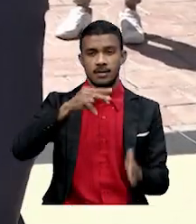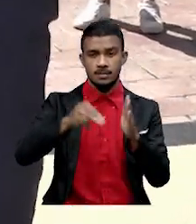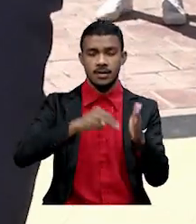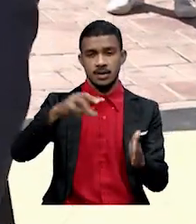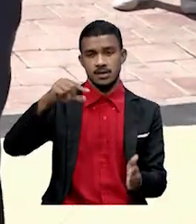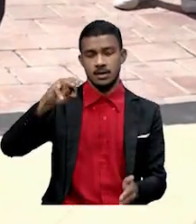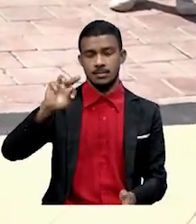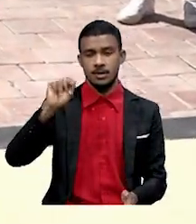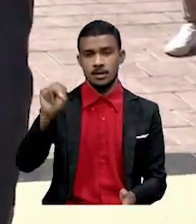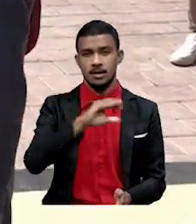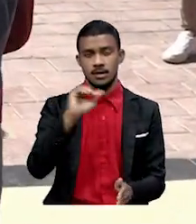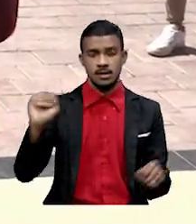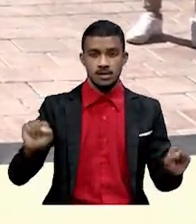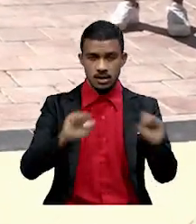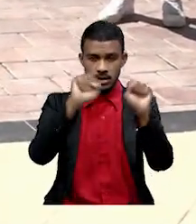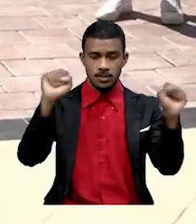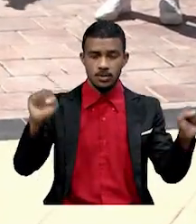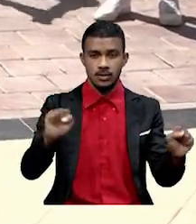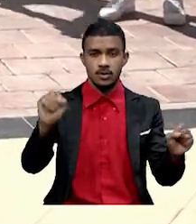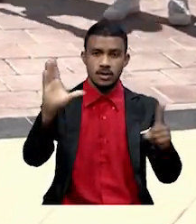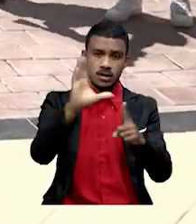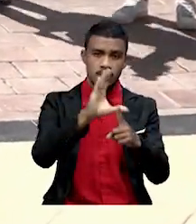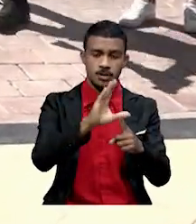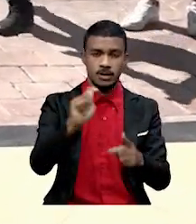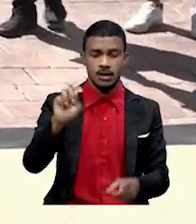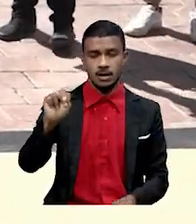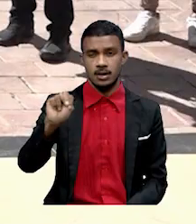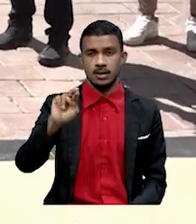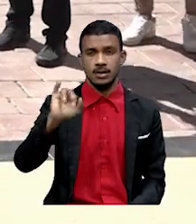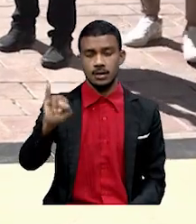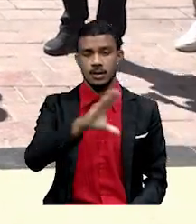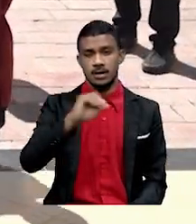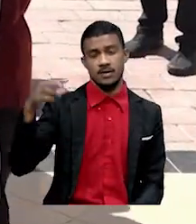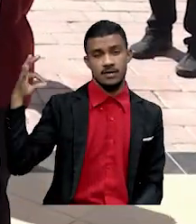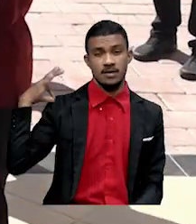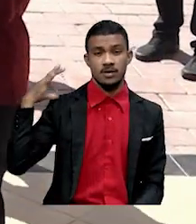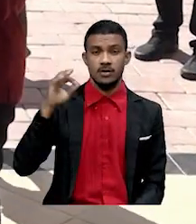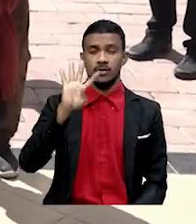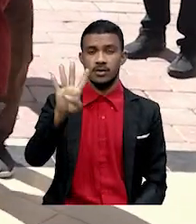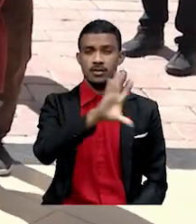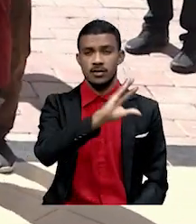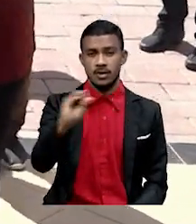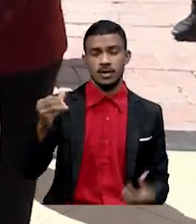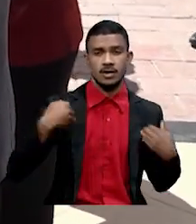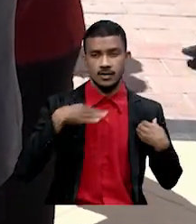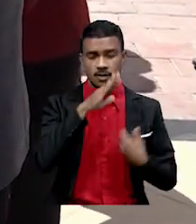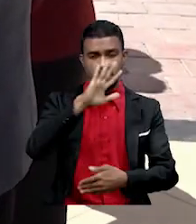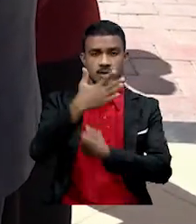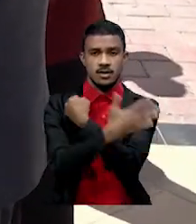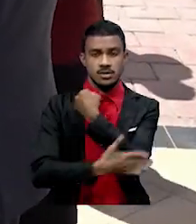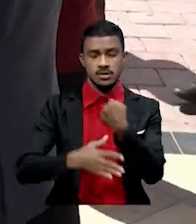sabado samane general TNI hovid unhated servisu hamutuk entreport sarmada Iyan asam ruane